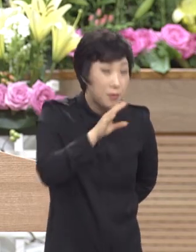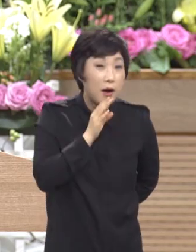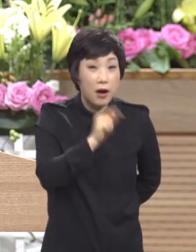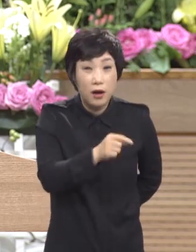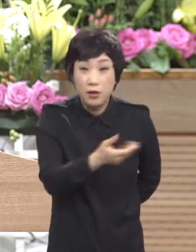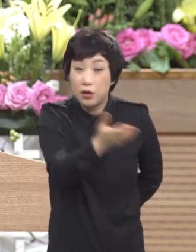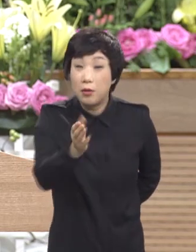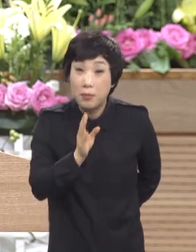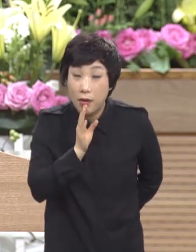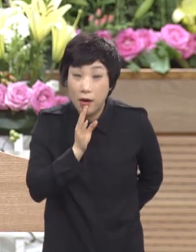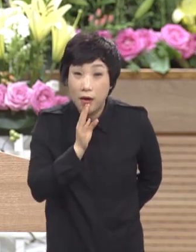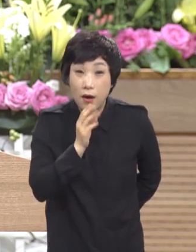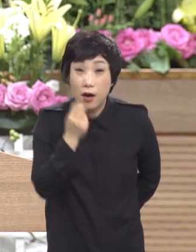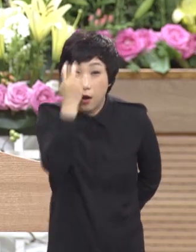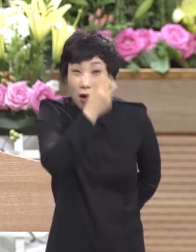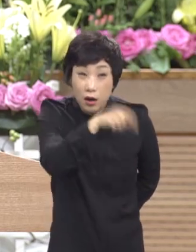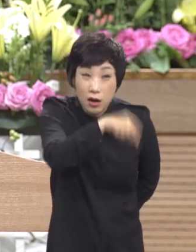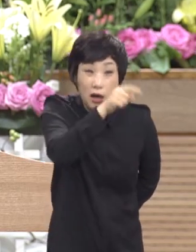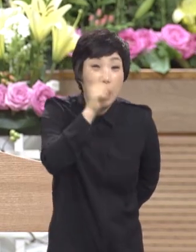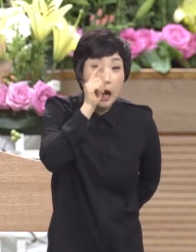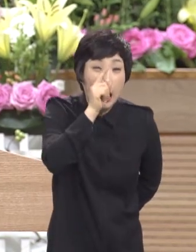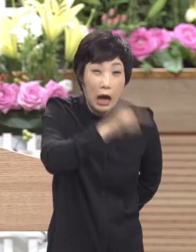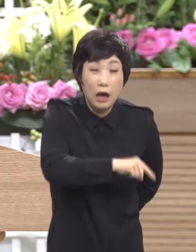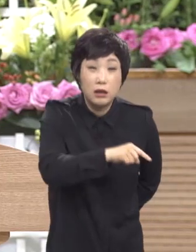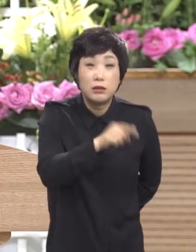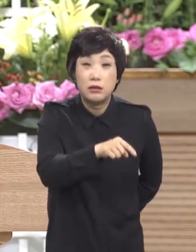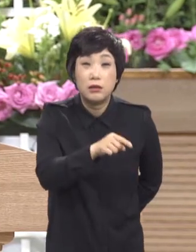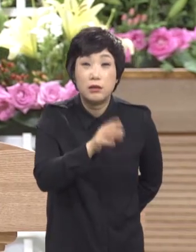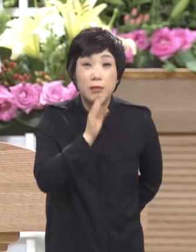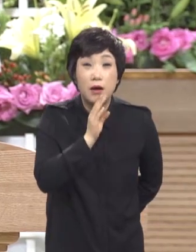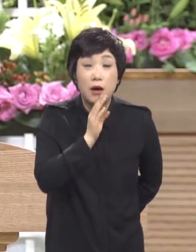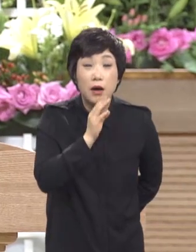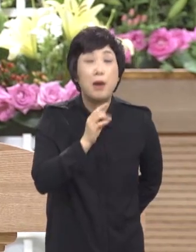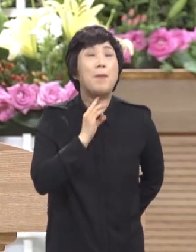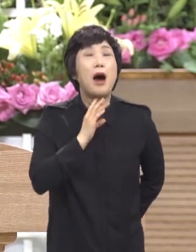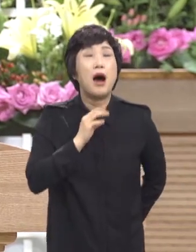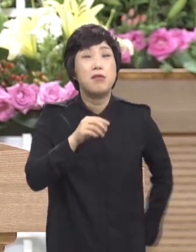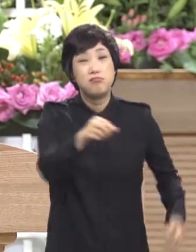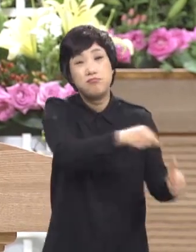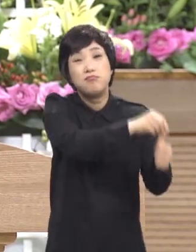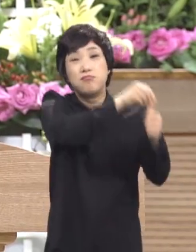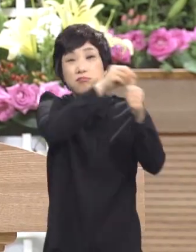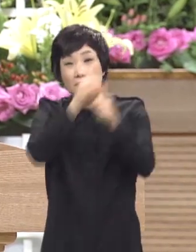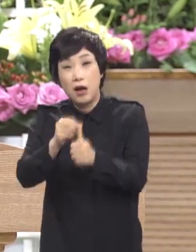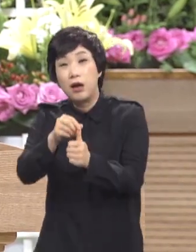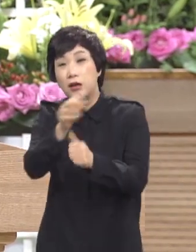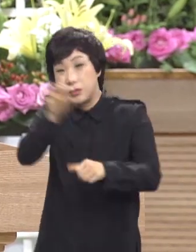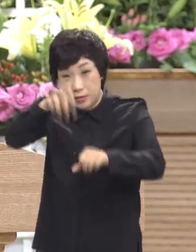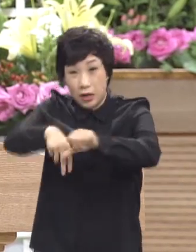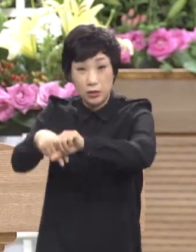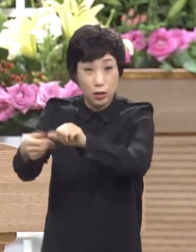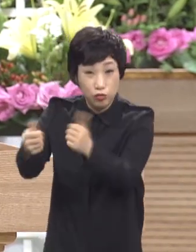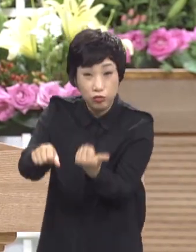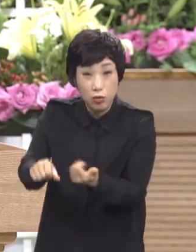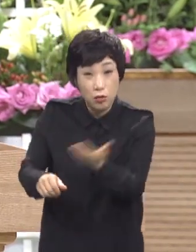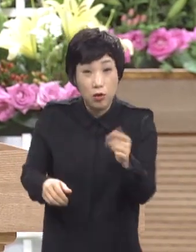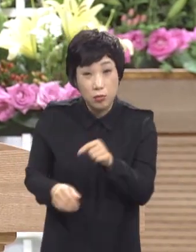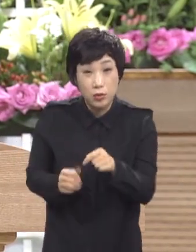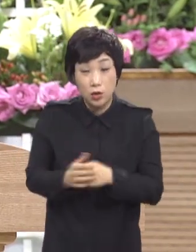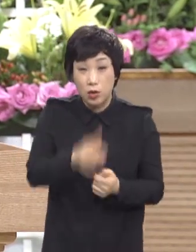행악자 중에 수석 합격자 이들만 십자가에 매달아 죽이는데 그